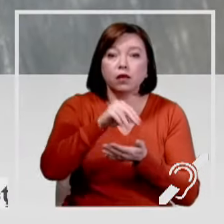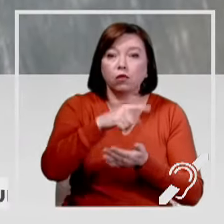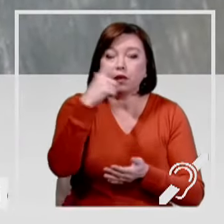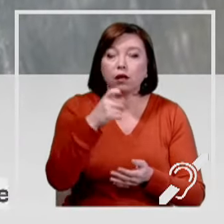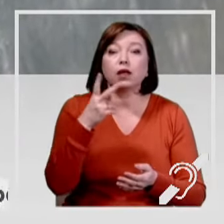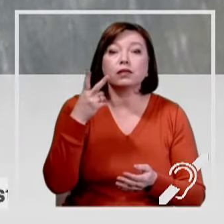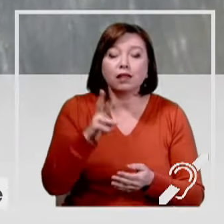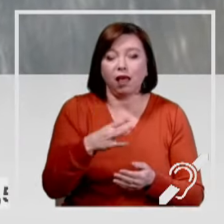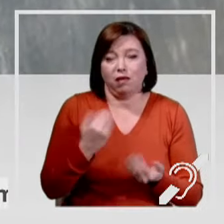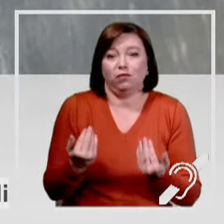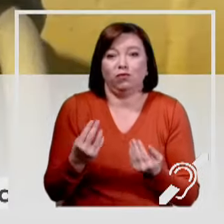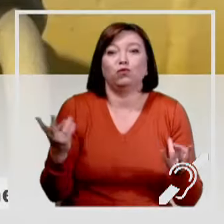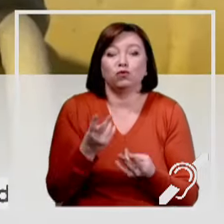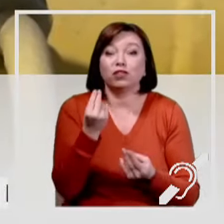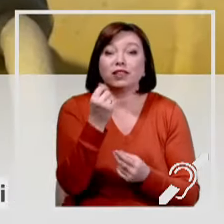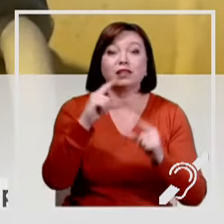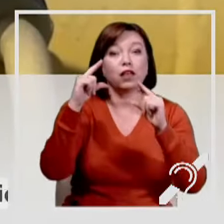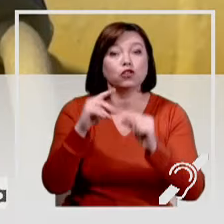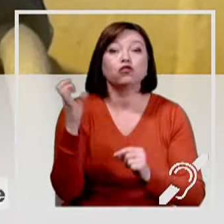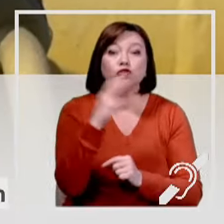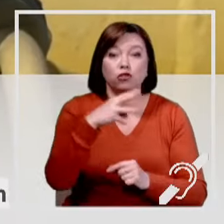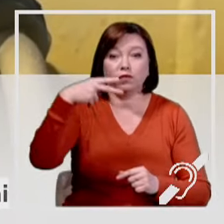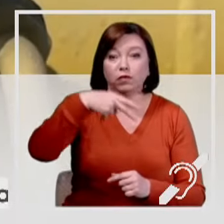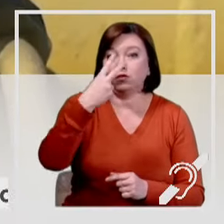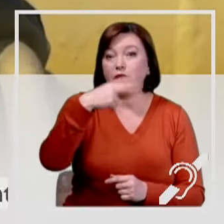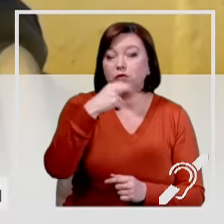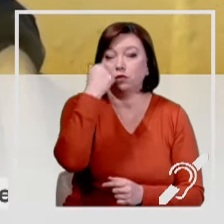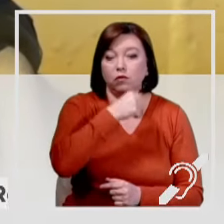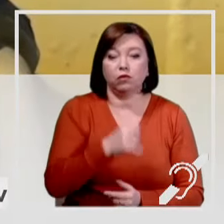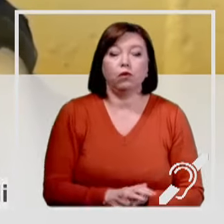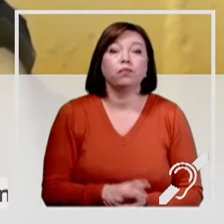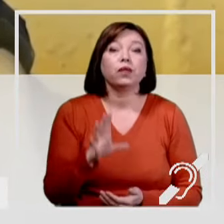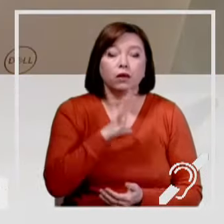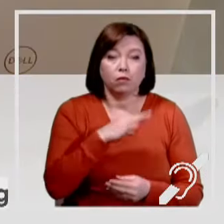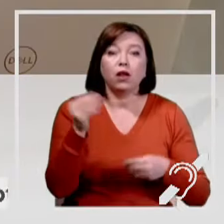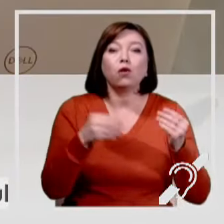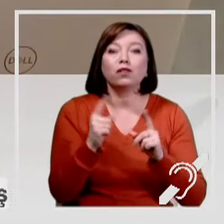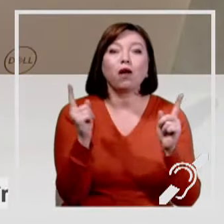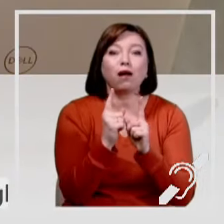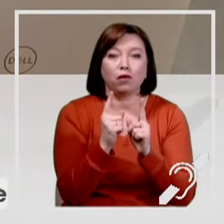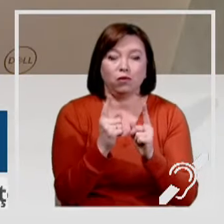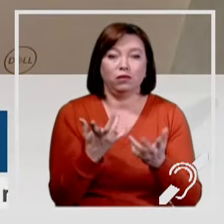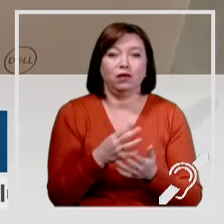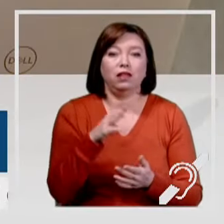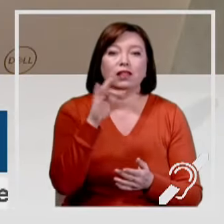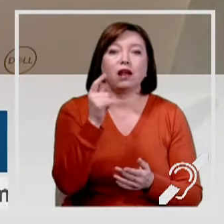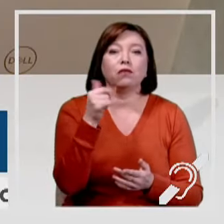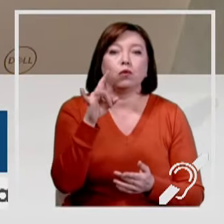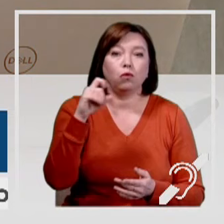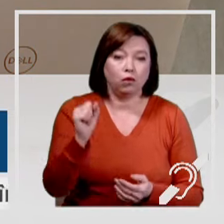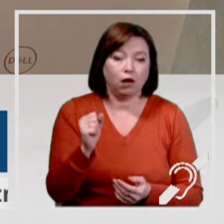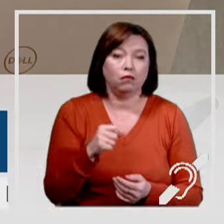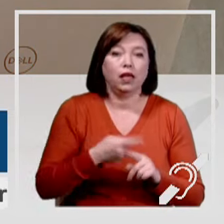pentru consumul curent la prețuri mai mici decât în 2022. Am avut contracte scurte, cum ar fi Trafigura, unul dintre traderii